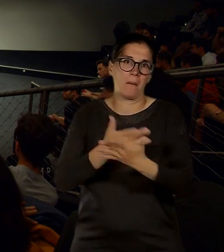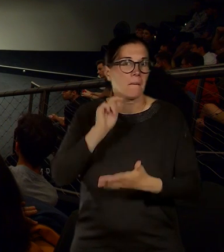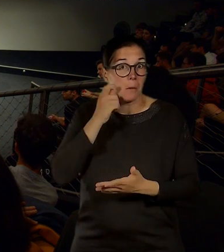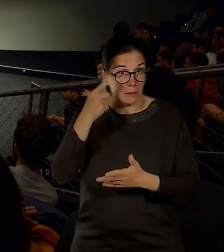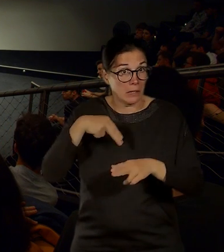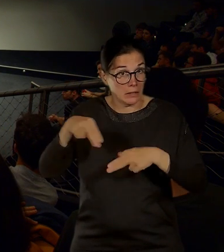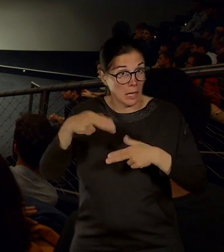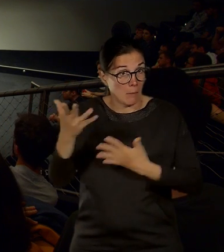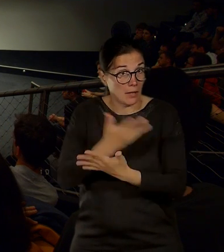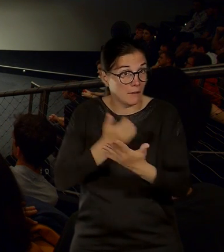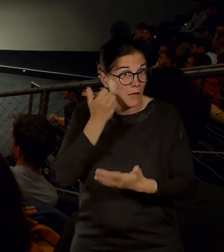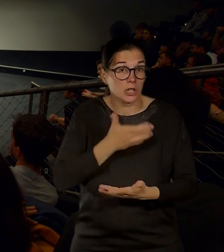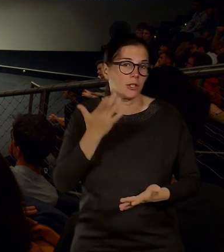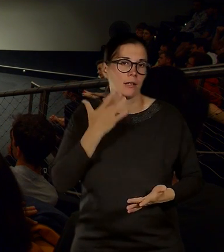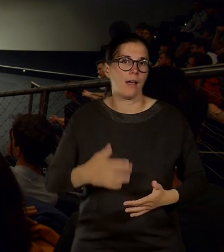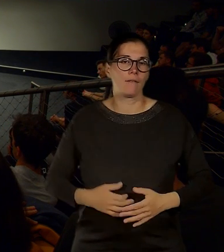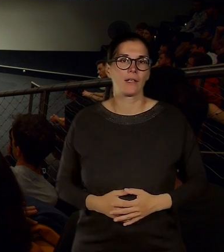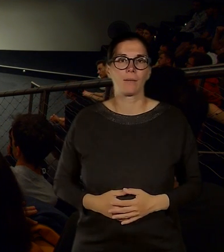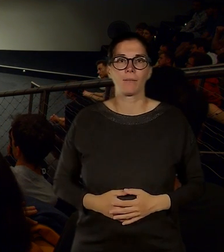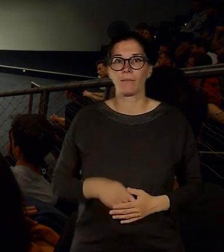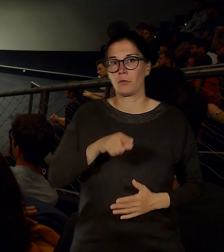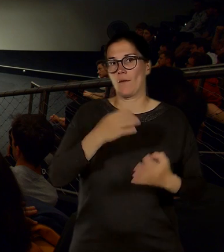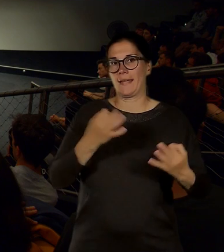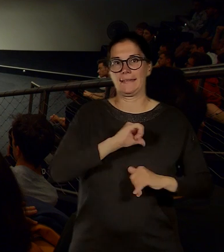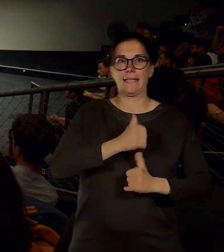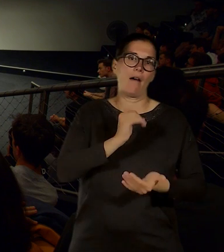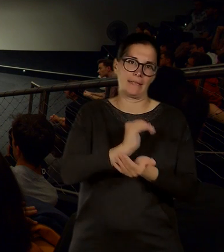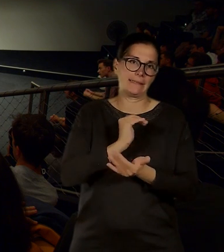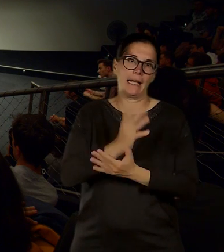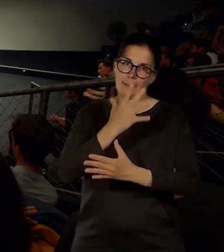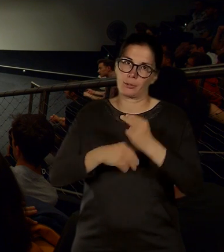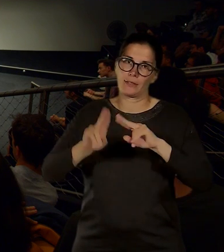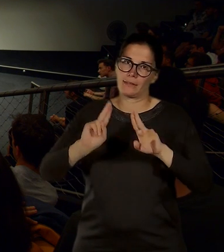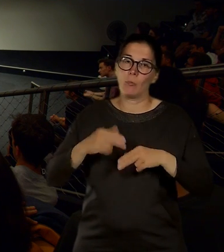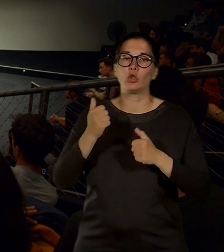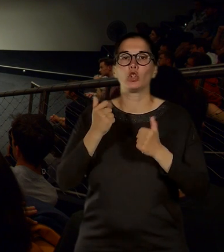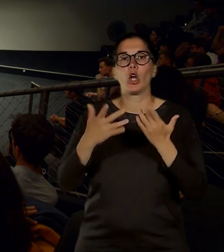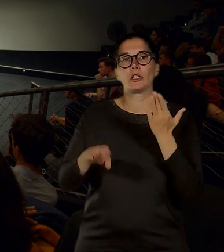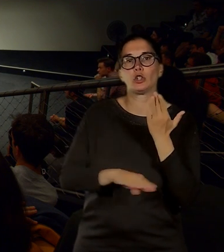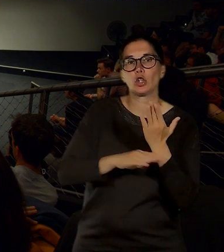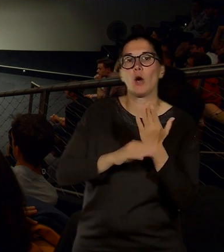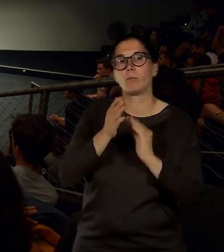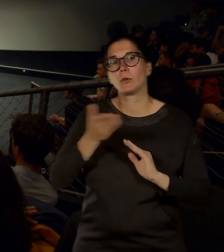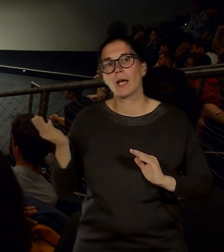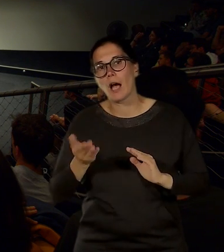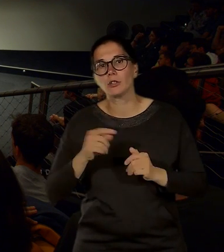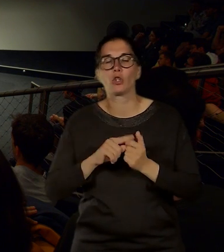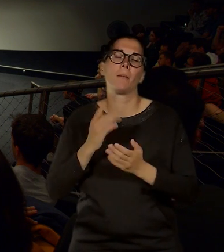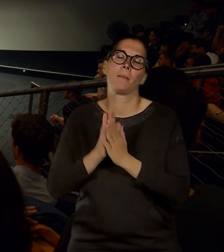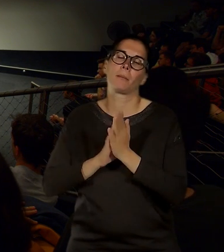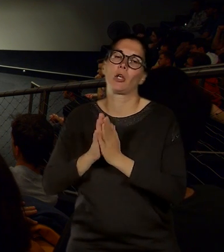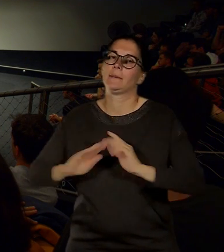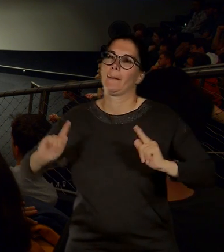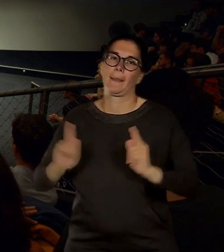Děkuju. Děkuju moc. Předpokládám, že o těch návrzích zatím ještě mluvit nemůžeme, kolik stromů je pokáceno nebo ne, tak jenom ve stručnosti,